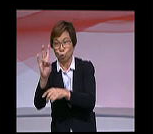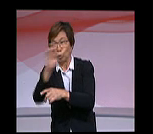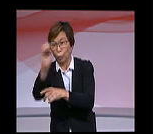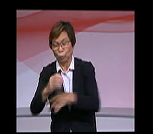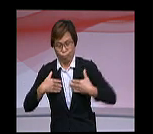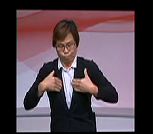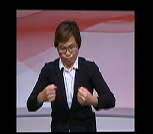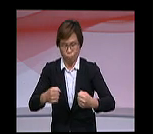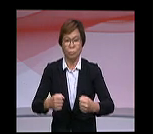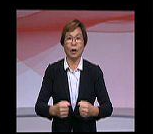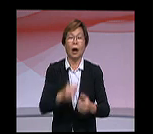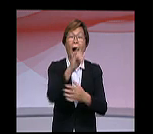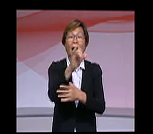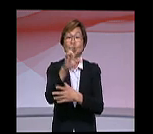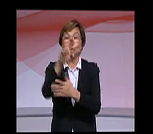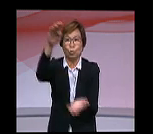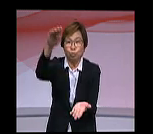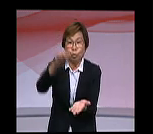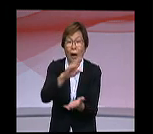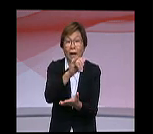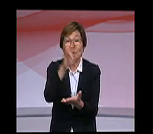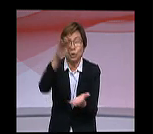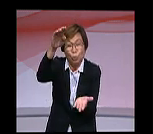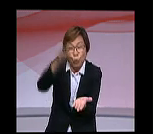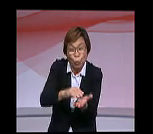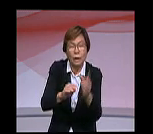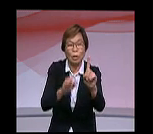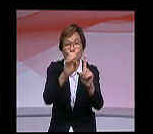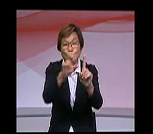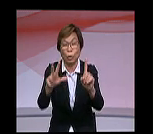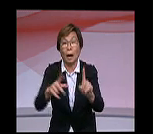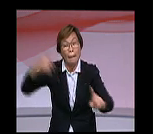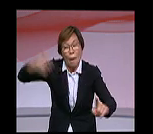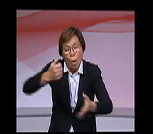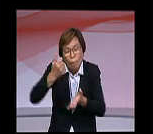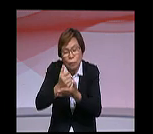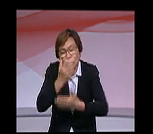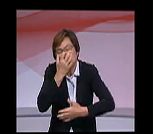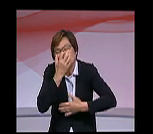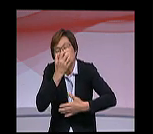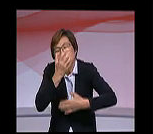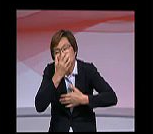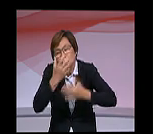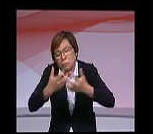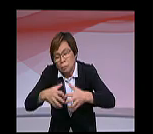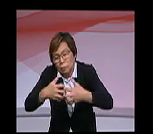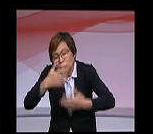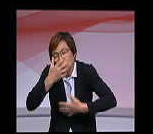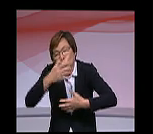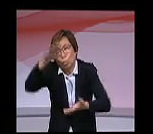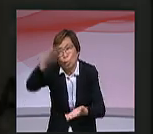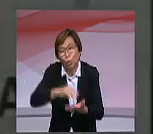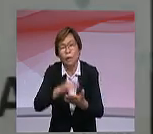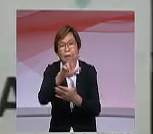66.27%. Dan kes di ICU telah berkurangan kepada 103 dan kes yang memerlukan bantuan pernafasan juga telah berkurangan